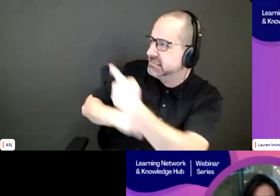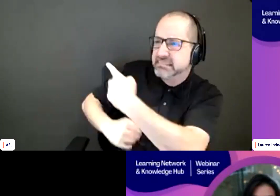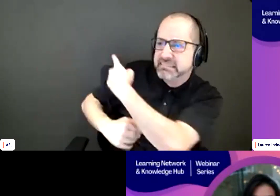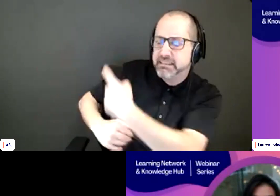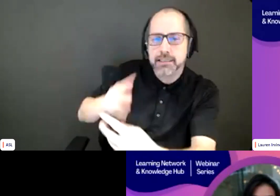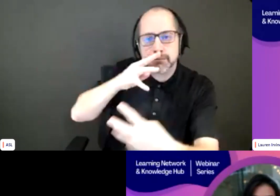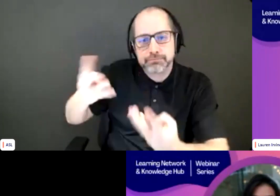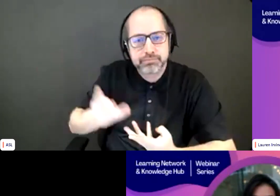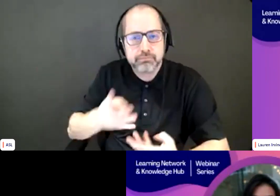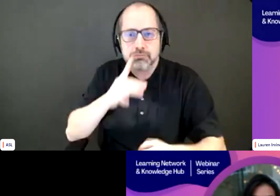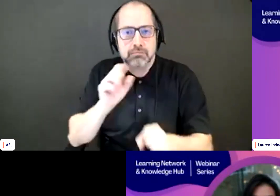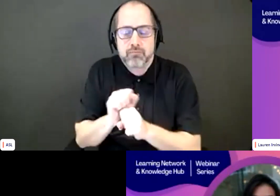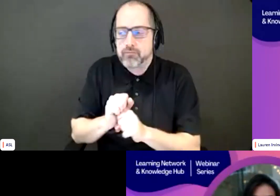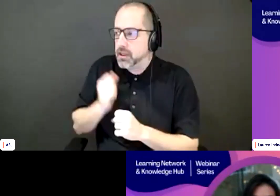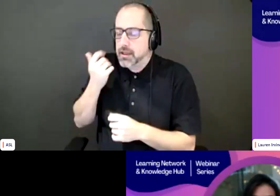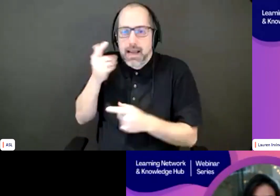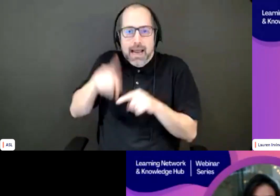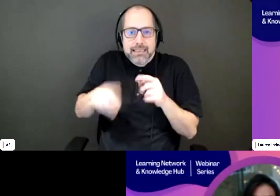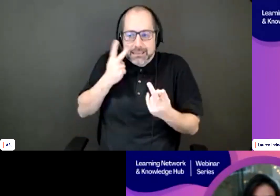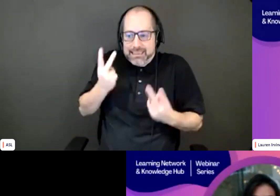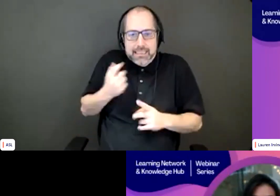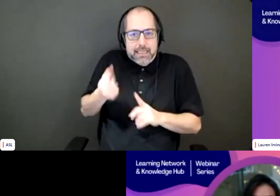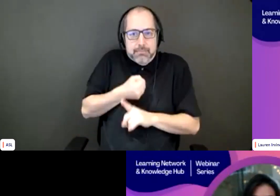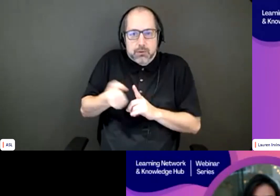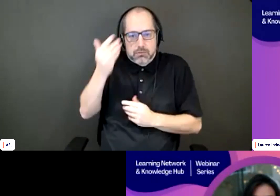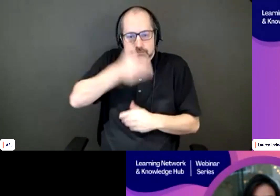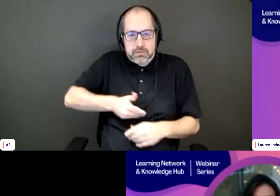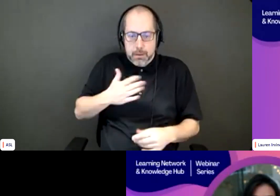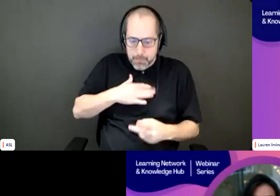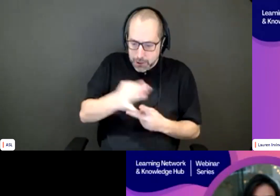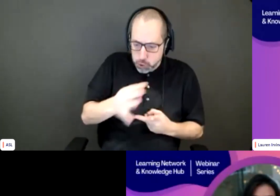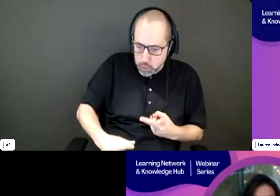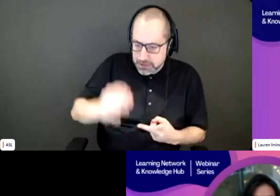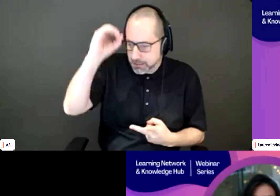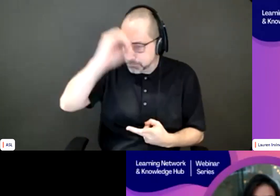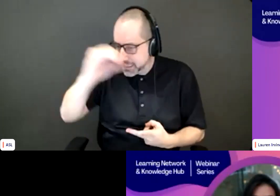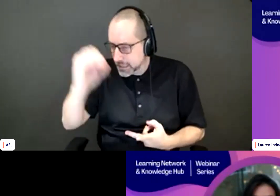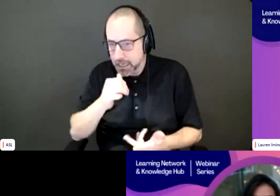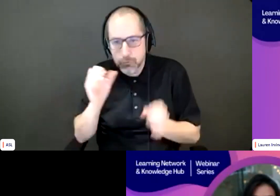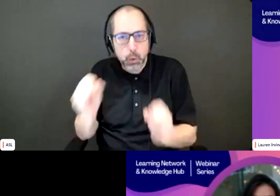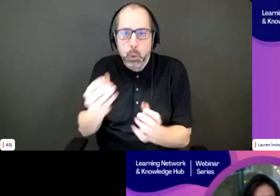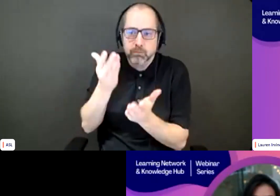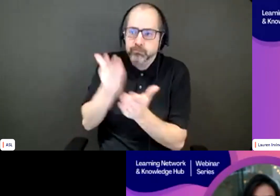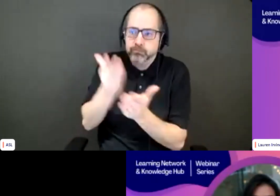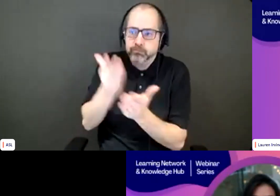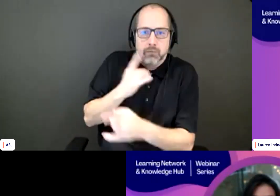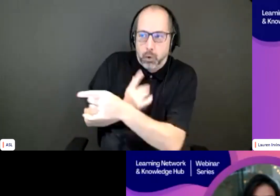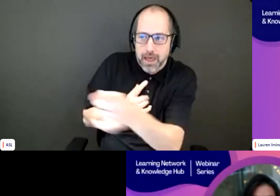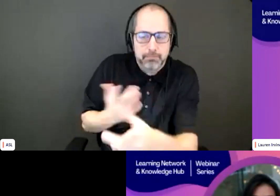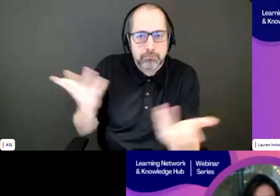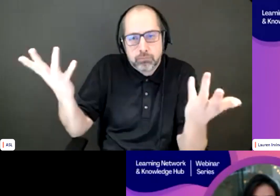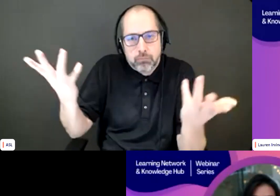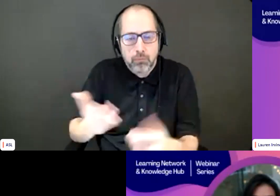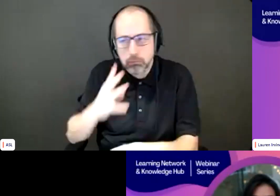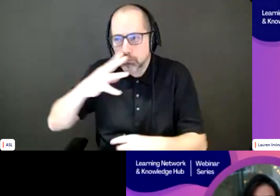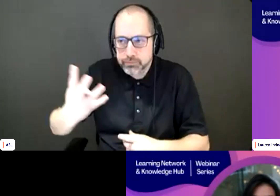c'est difficile de demander de l'aide lorsque la bulle était presque invisible lorsque mes choix mes opinions et mes émotions n'étaient pas validées par ceux qui avaient le pouvoir de faire une